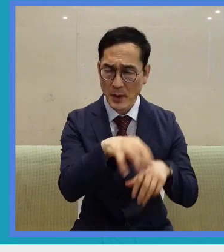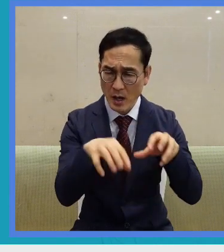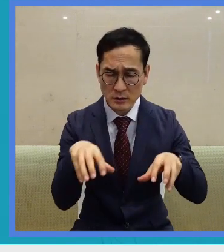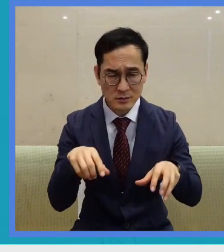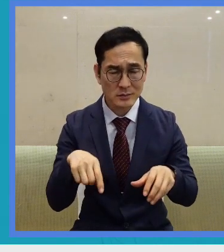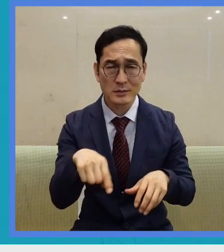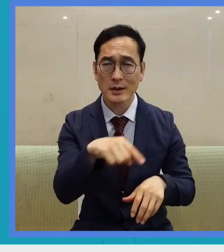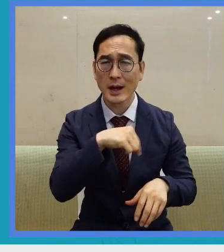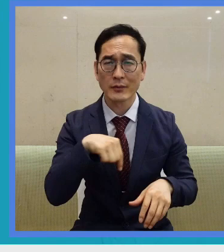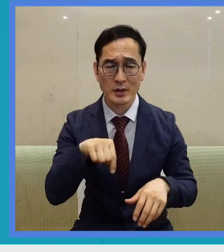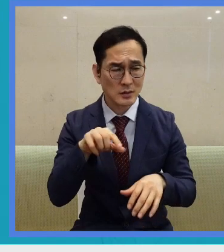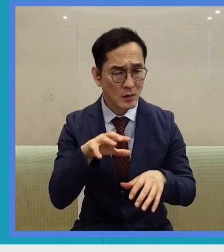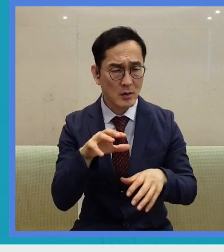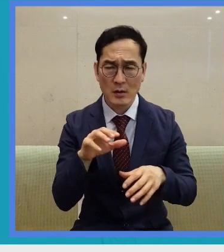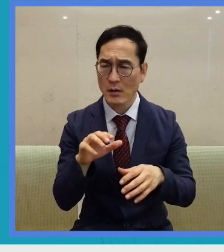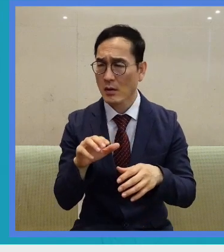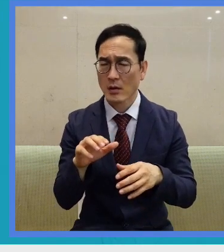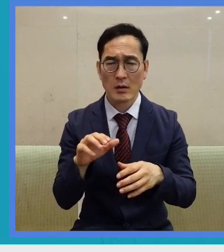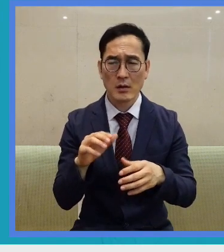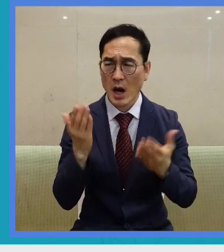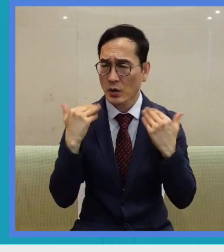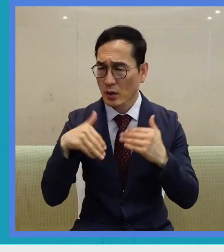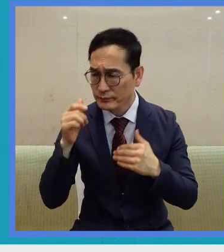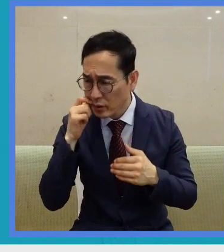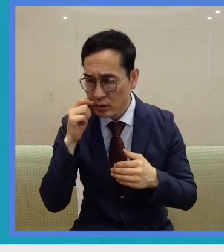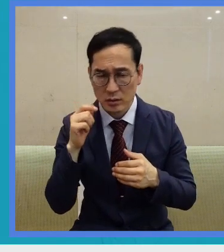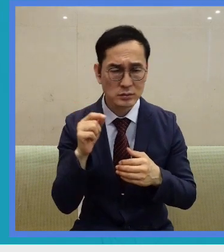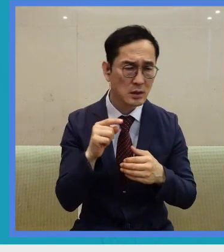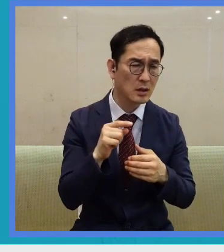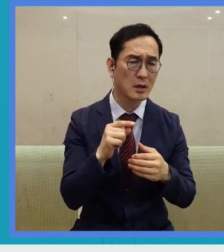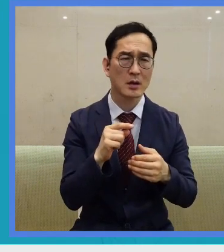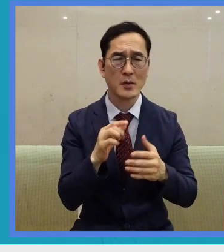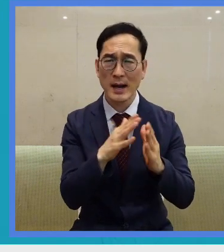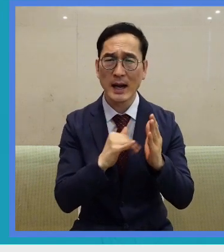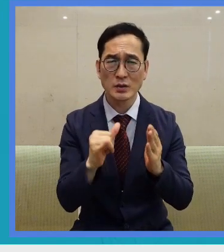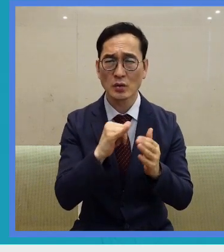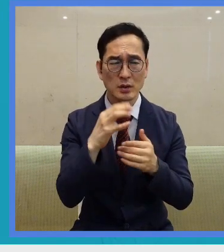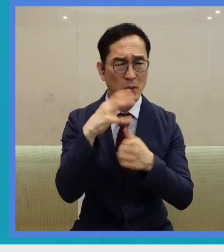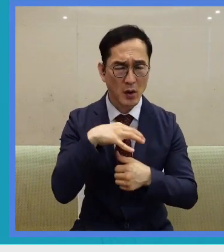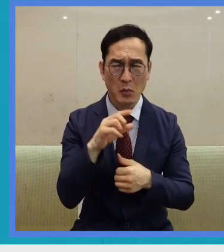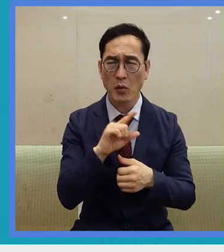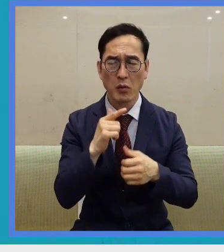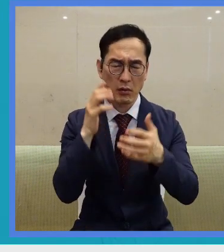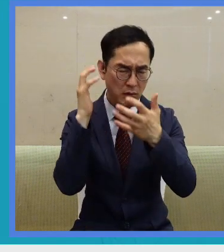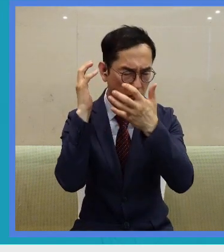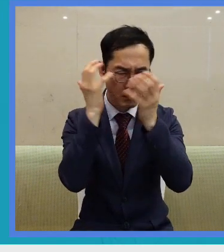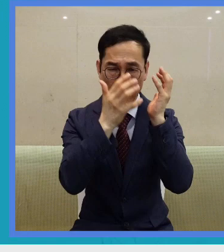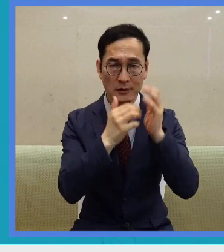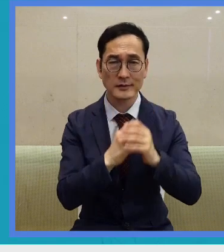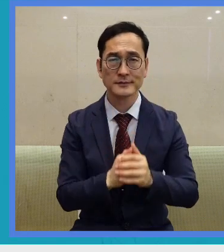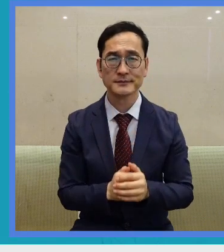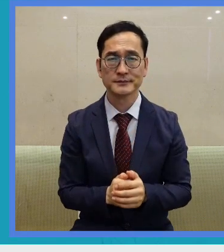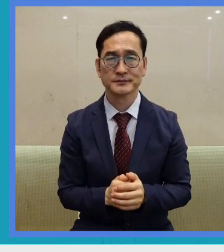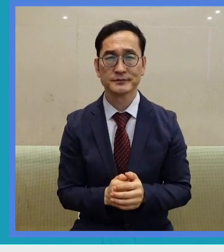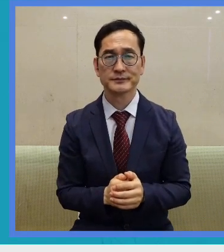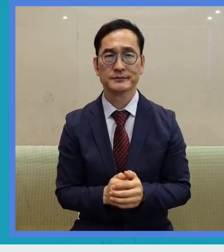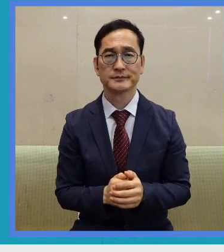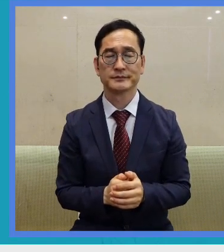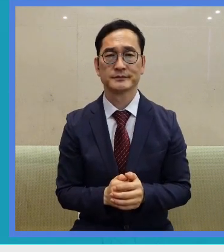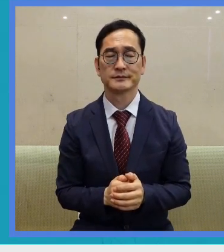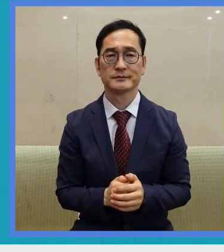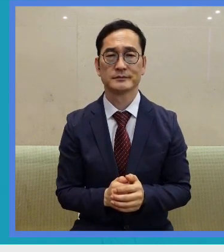청소년의 심리사회적 발달을 저해한다라고 이야기를 했고요. 또한 이런 것에 대해서 이제